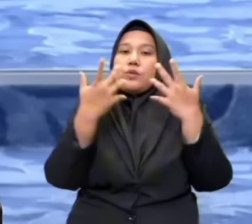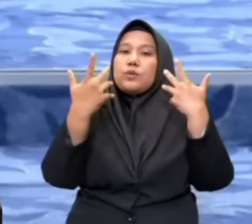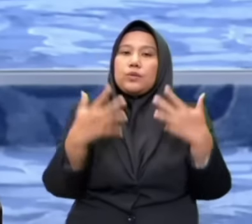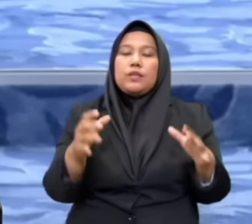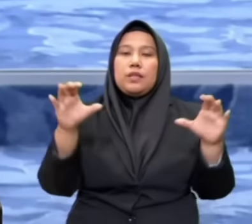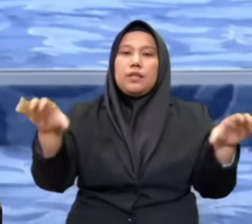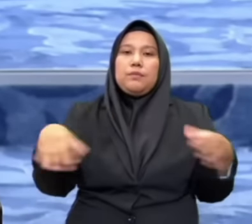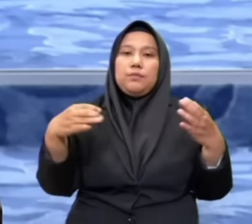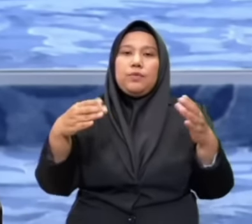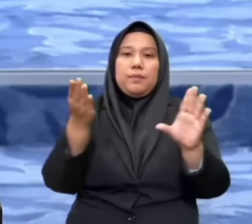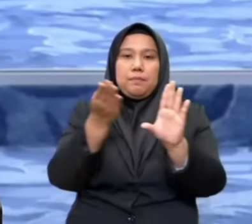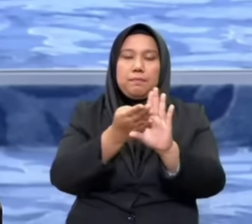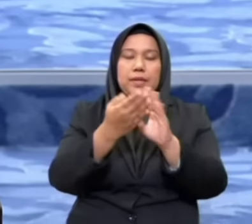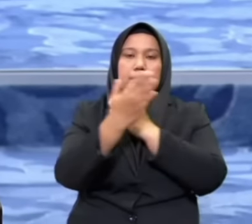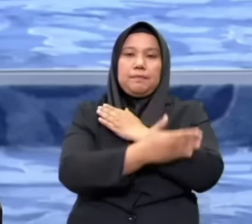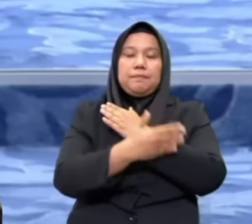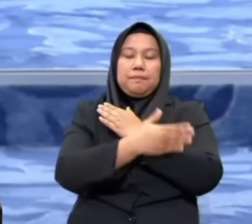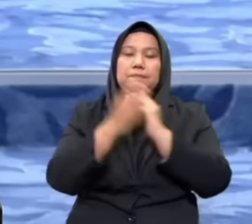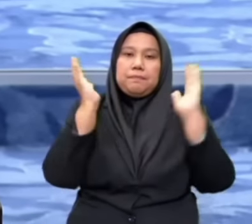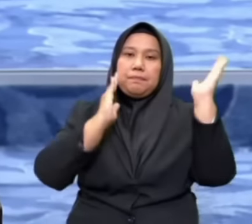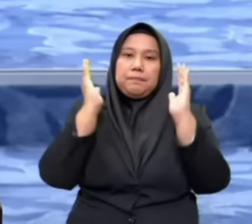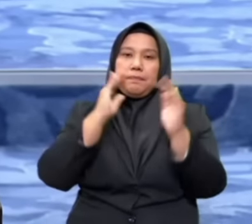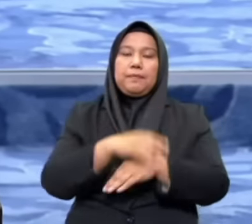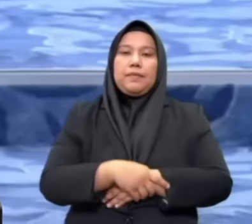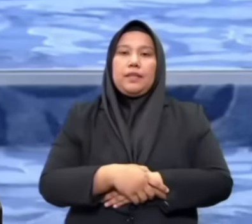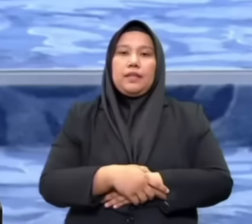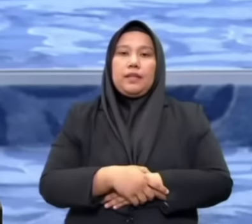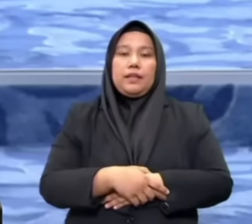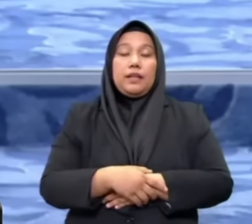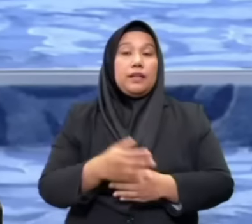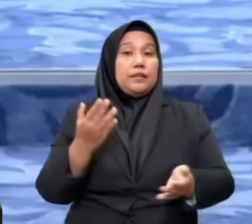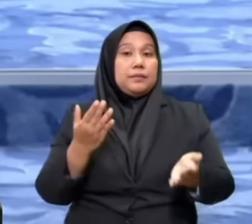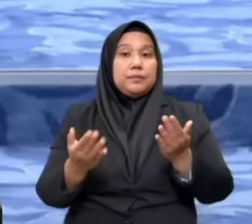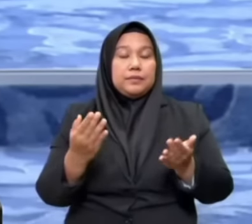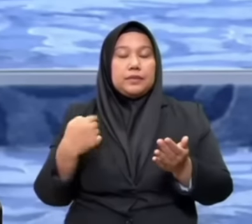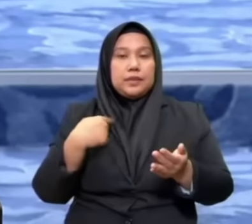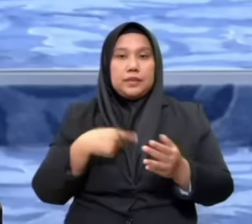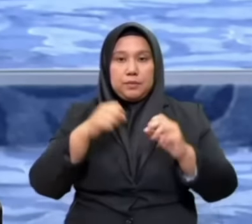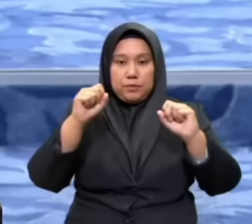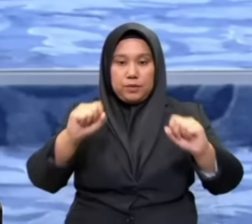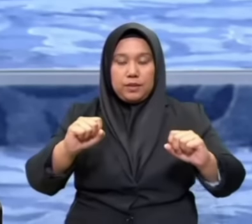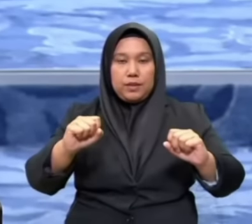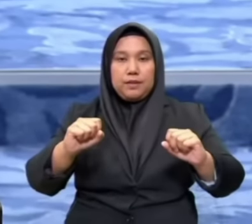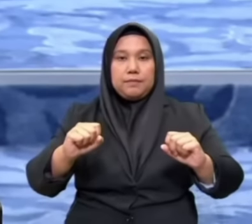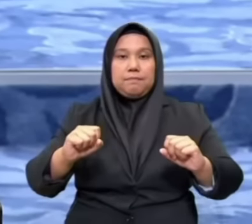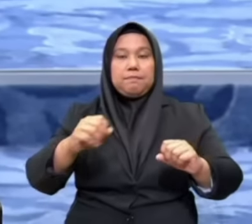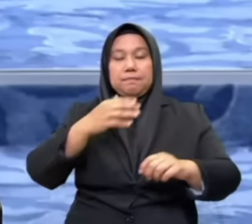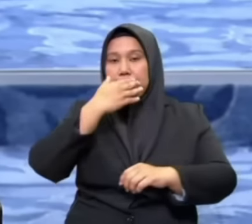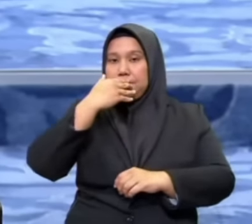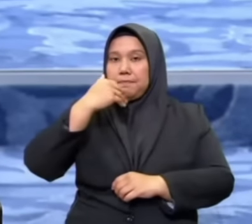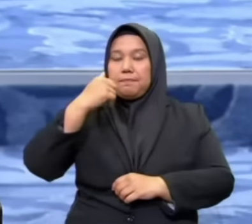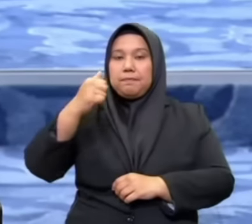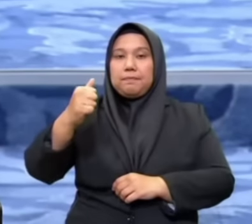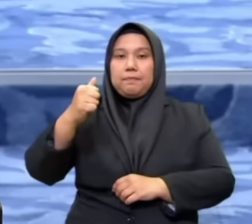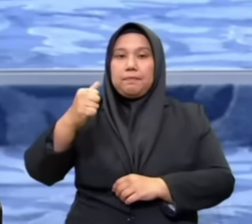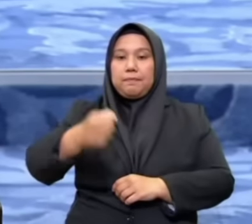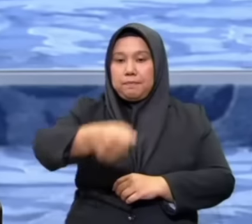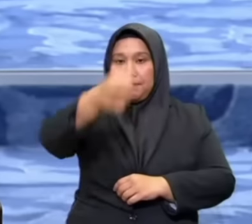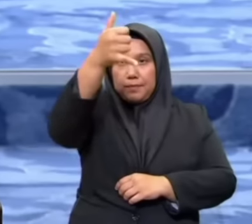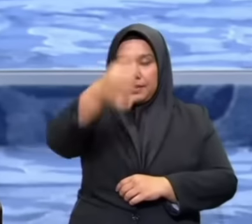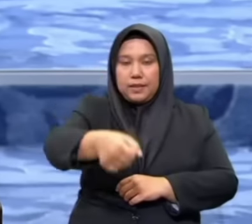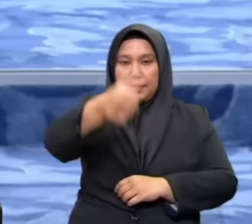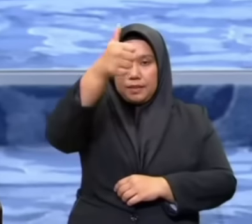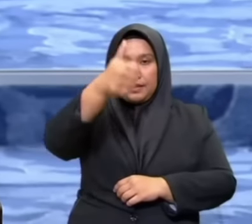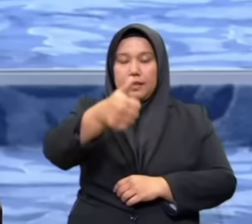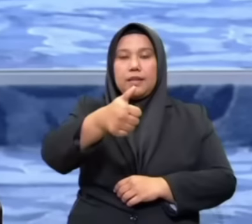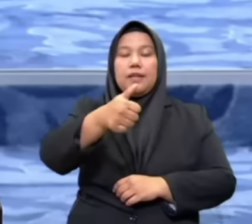Jadi apakah mungkin kita pertingkatkan dan perbaiki soal penilaian dan prestasi, itu insyaAllah